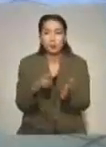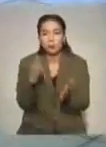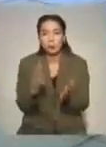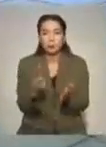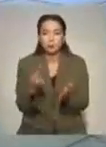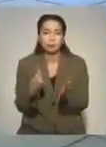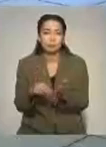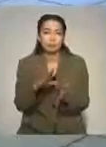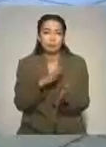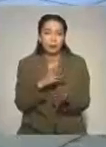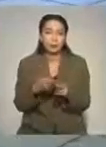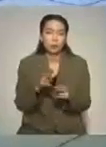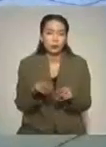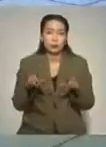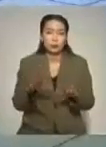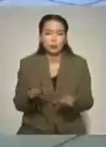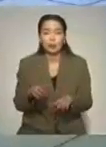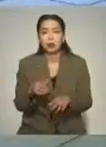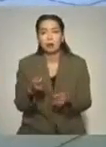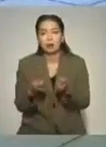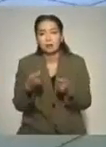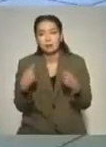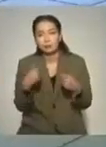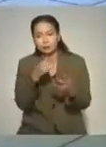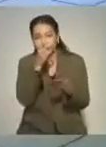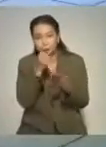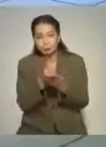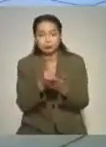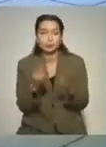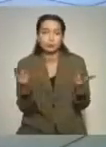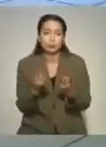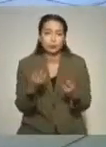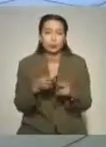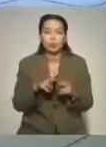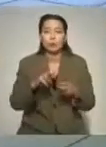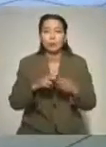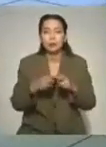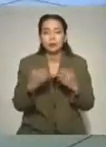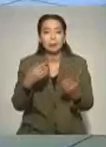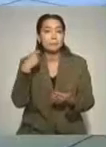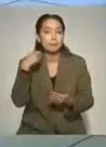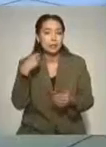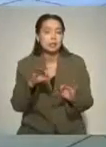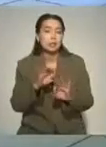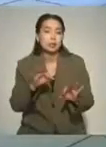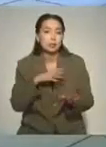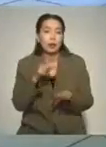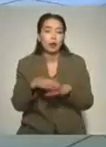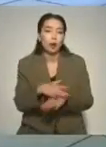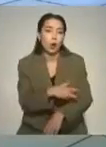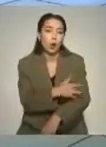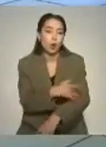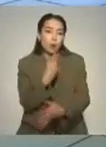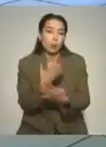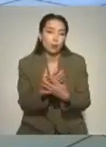Жергілікті диқандар сырттан астық кіргізбеу жолдарын қарастыруға жеттейді. Бұл мәселеге қатысты бүгін президент те айтты. Халыққа қызмет көрсету